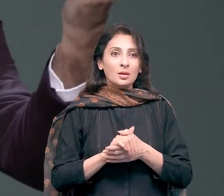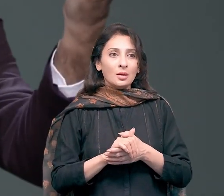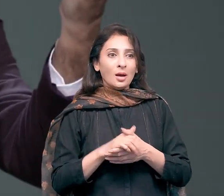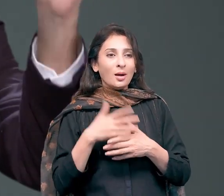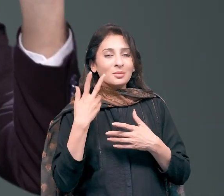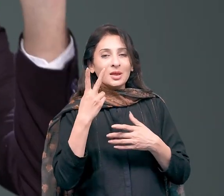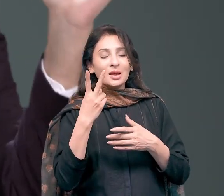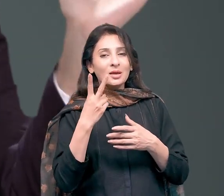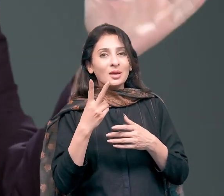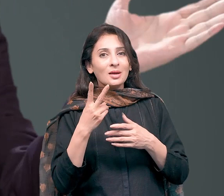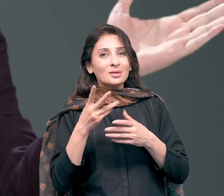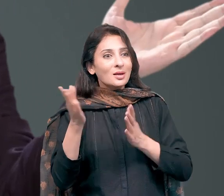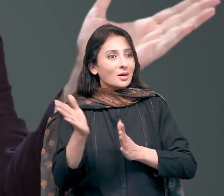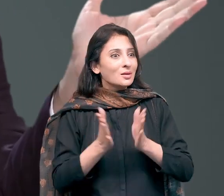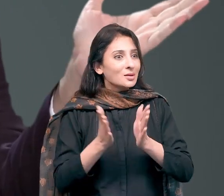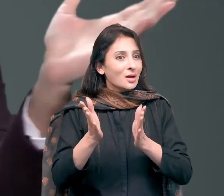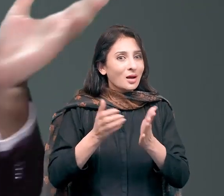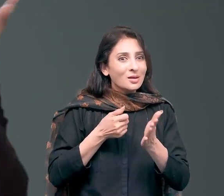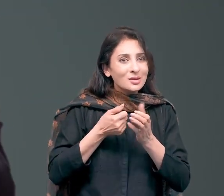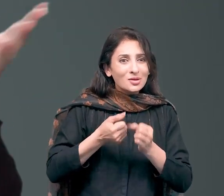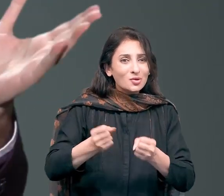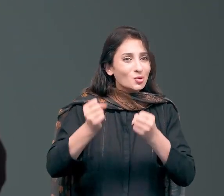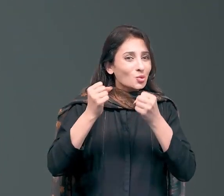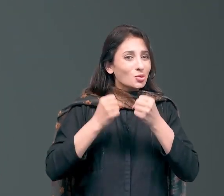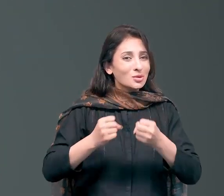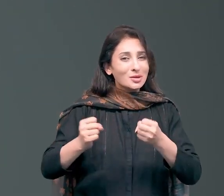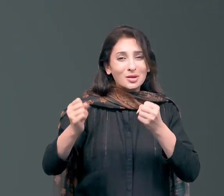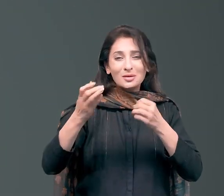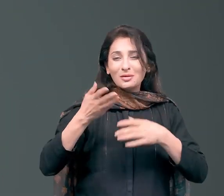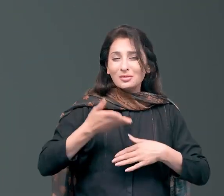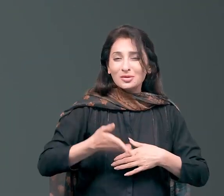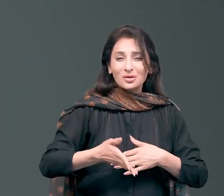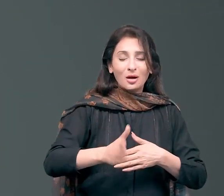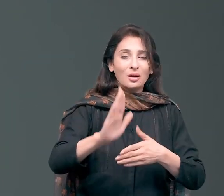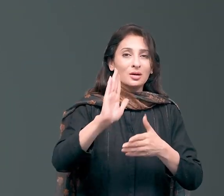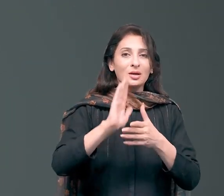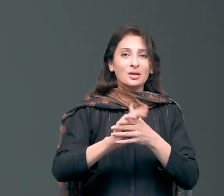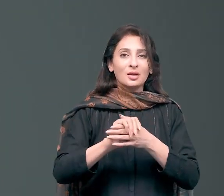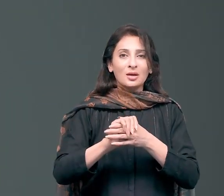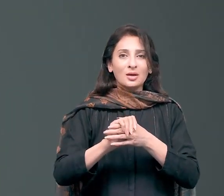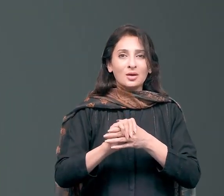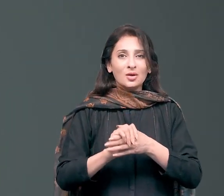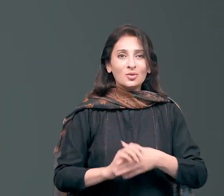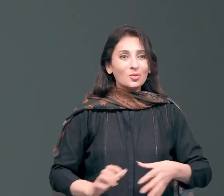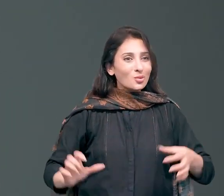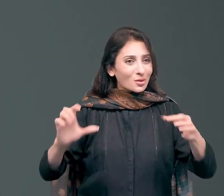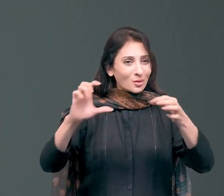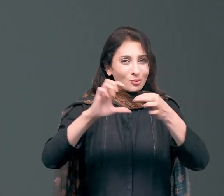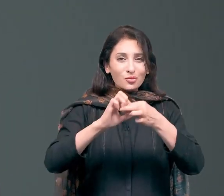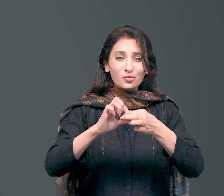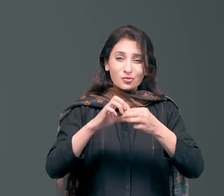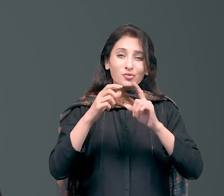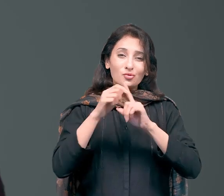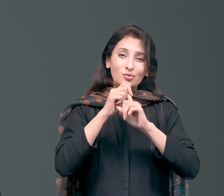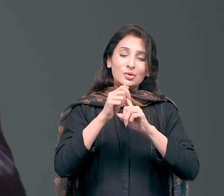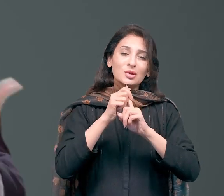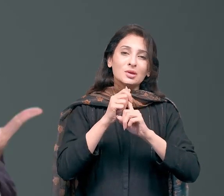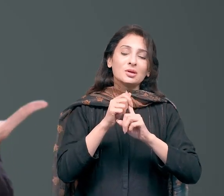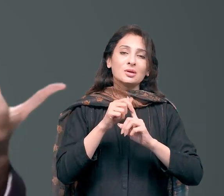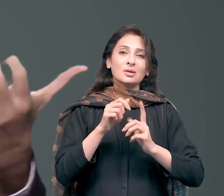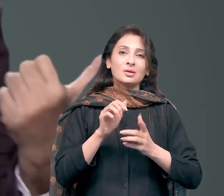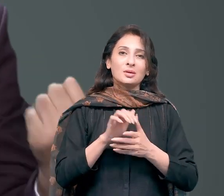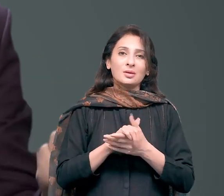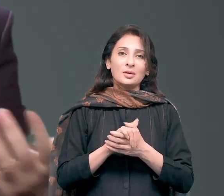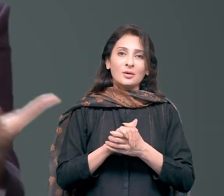یہ دیکھیں کہ یہ سیاسی جد و جہد کہاں پہنچی ہوئی ہے، اور آپ کو اٹکیلیاں سوجی ہوئی ہیں کہ بجائے اس کے